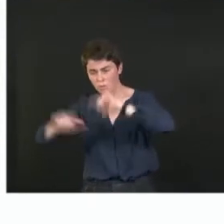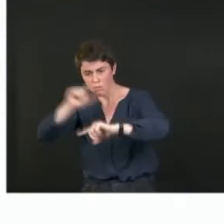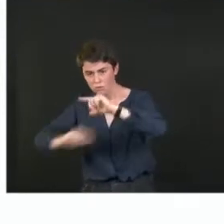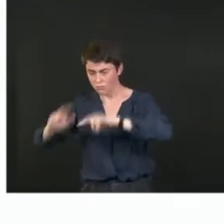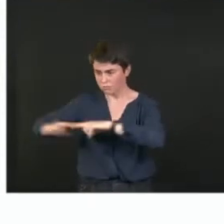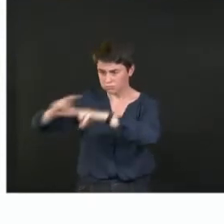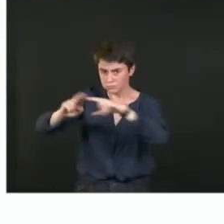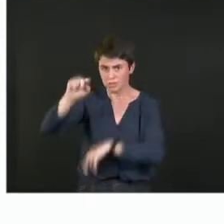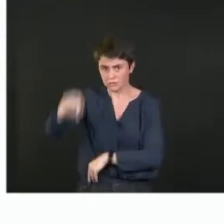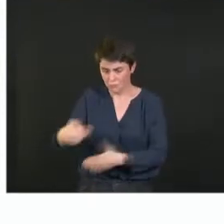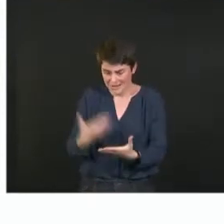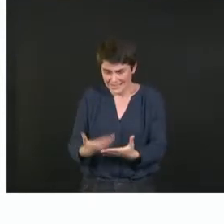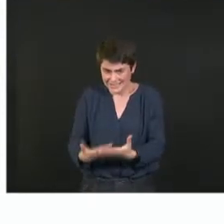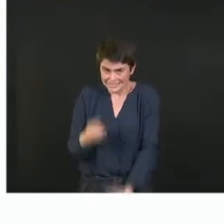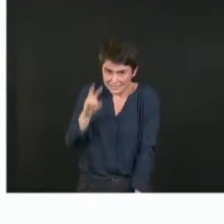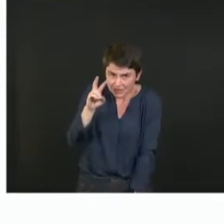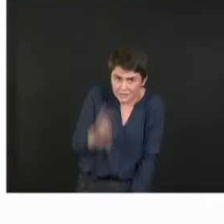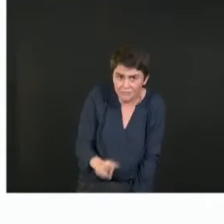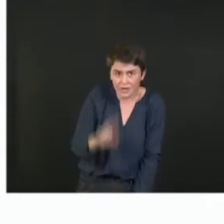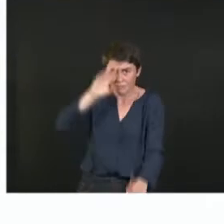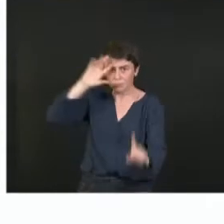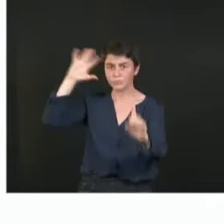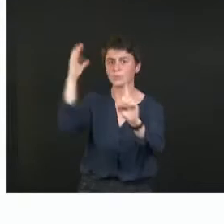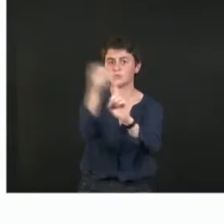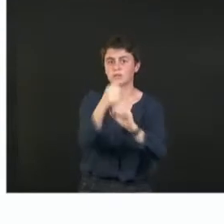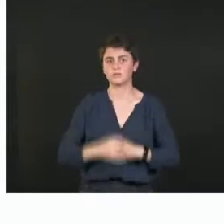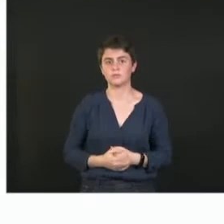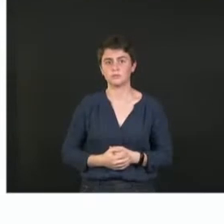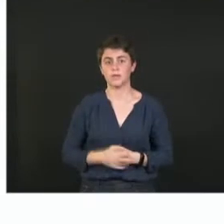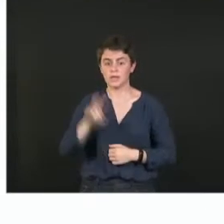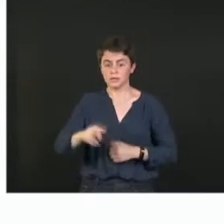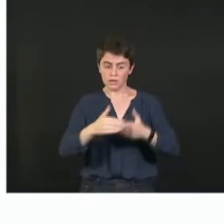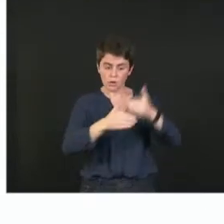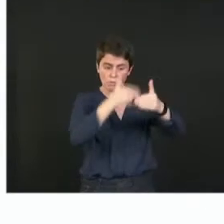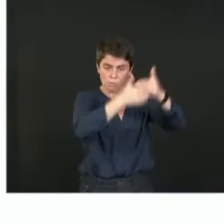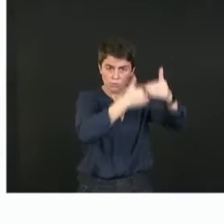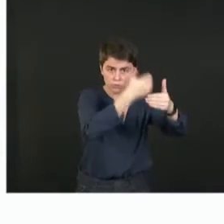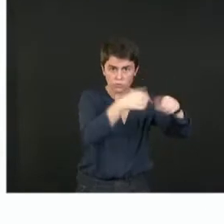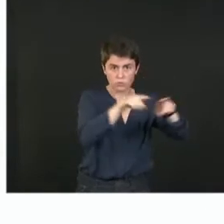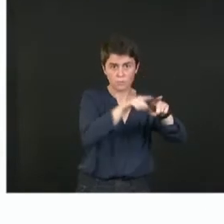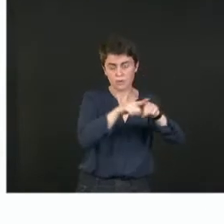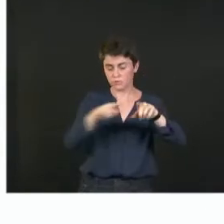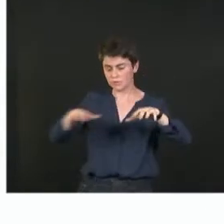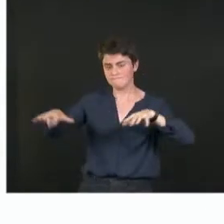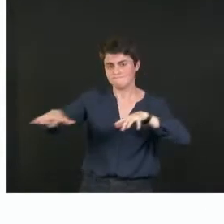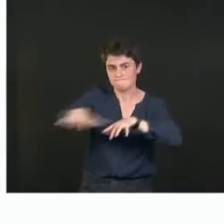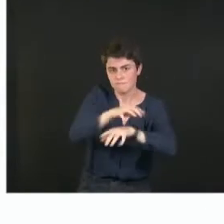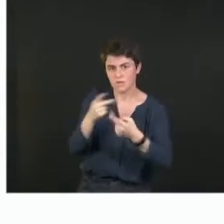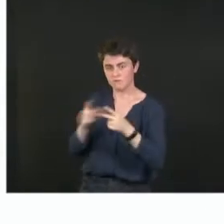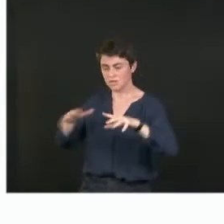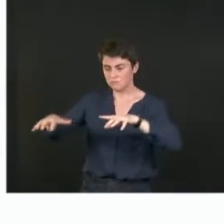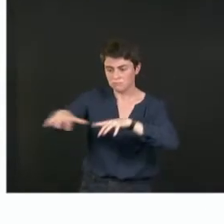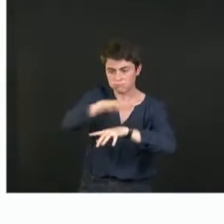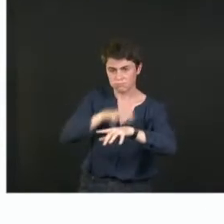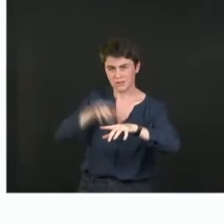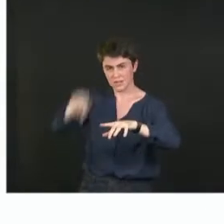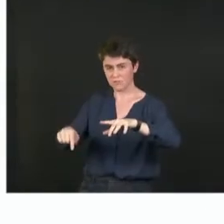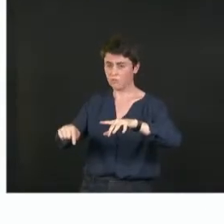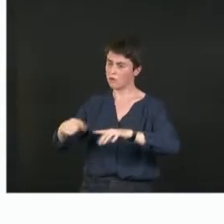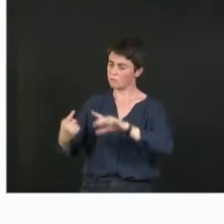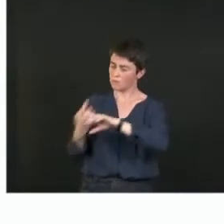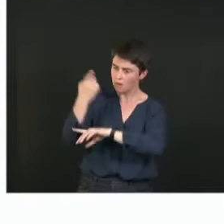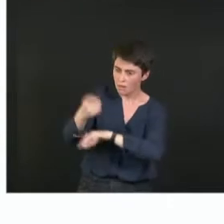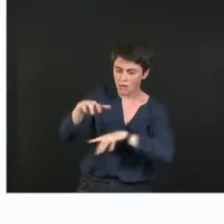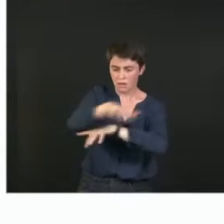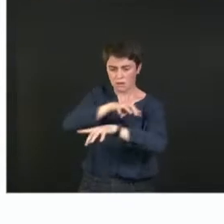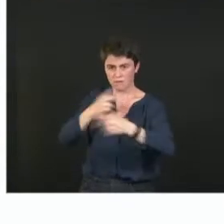celui-là. C'est vrai pour la construction, c'est vrai pour l'aménagement. Faut-il aménager en permanence, quoi ? C'est la